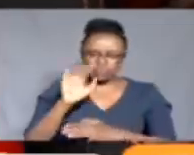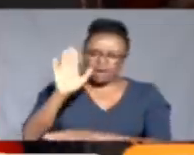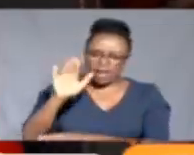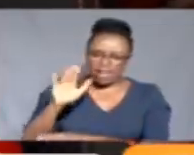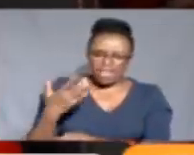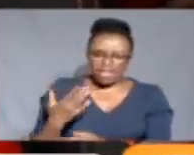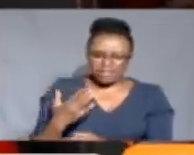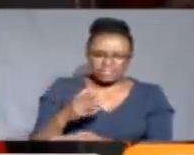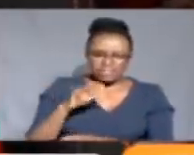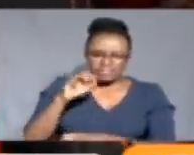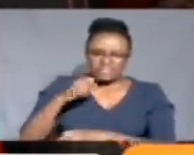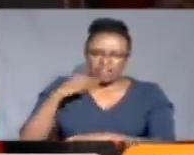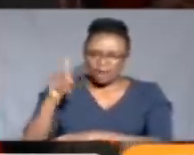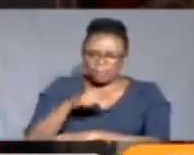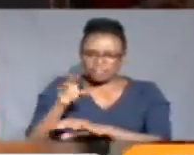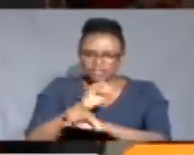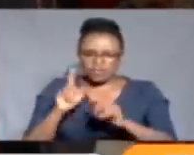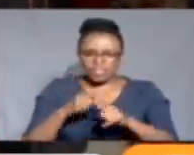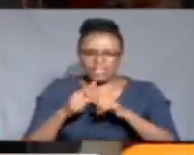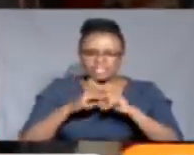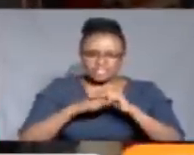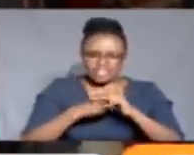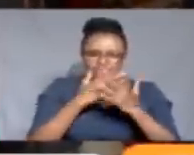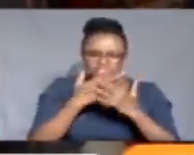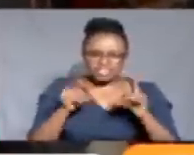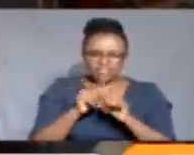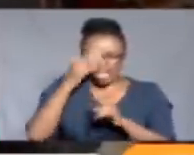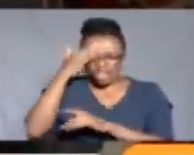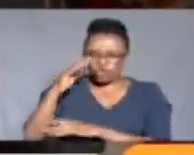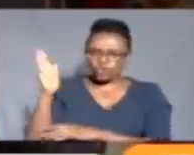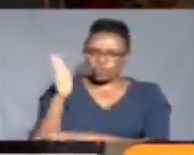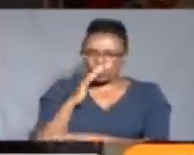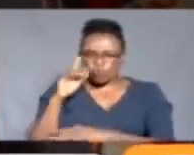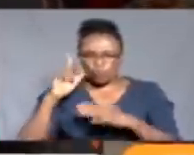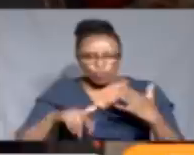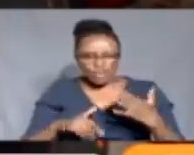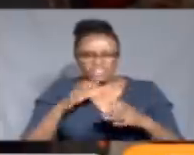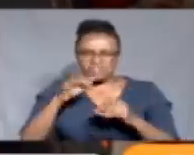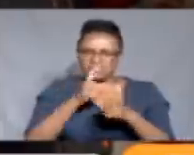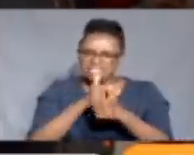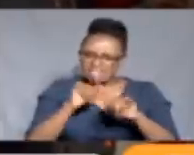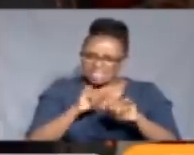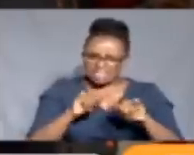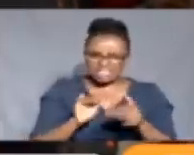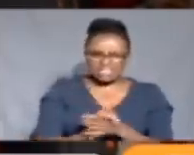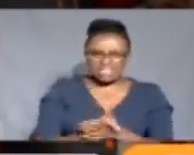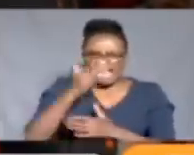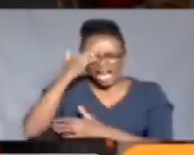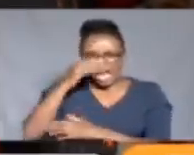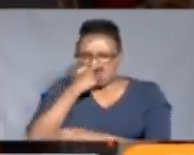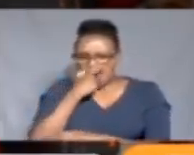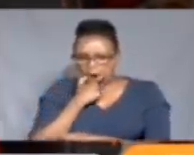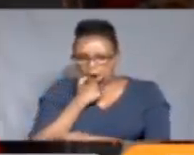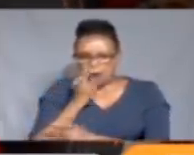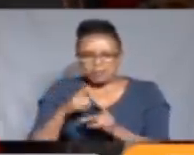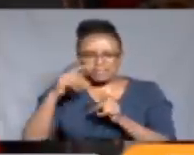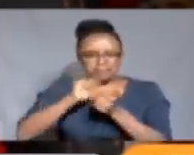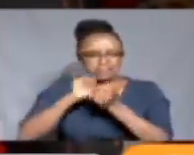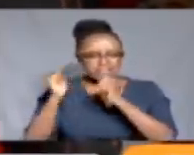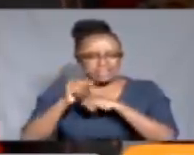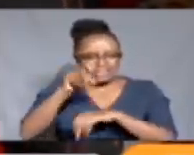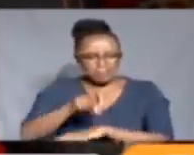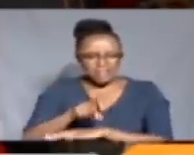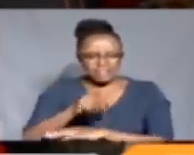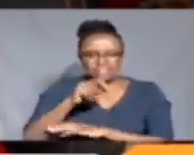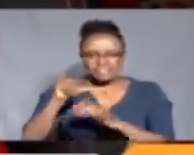hata akikosa makosa anaanza kukuambia mambo ya chefroni yako ni chafu hata kama iko safi. Mara imezeeka ukubadilishe